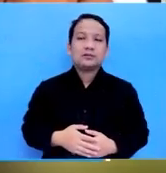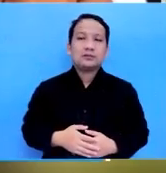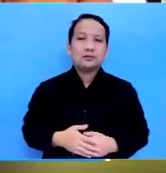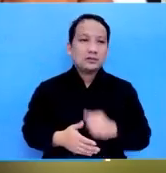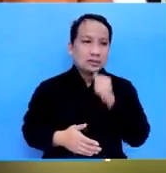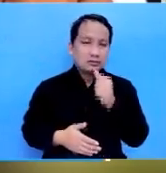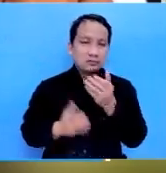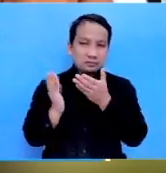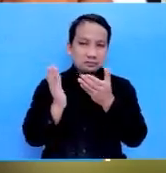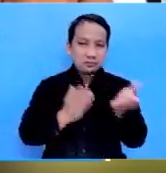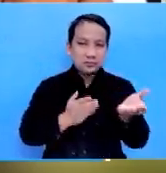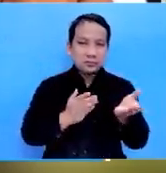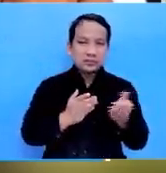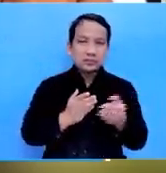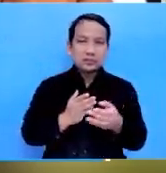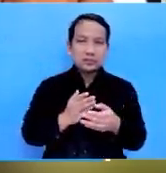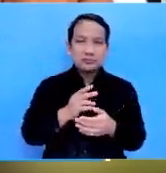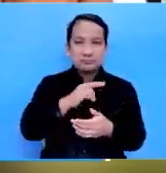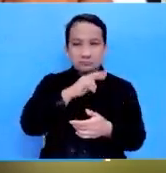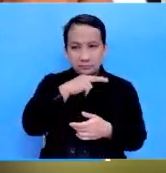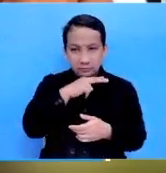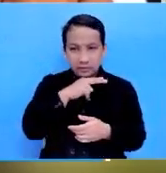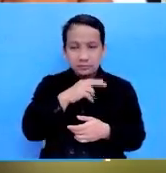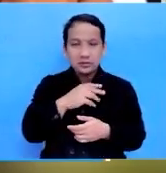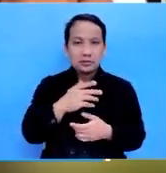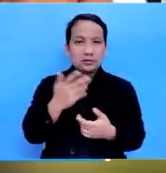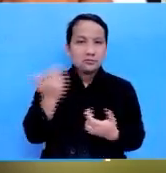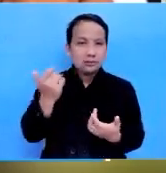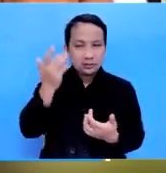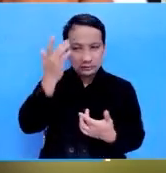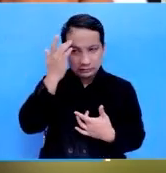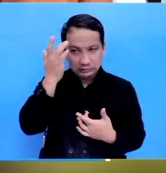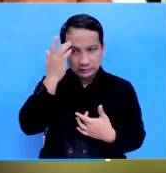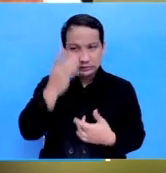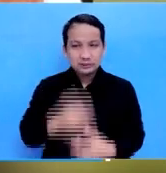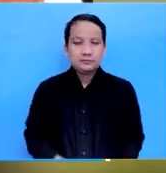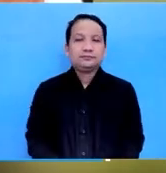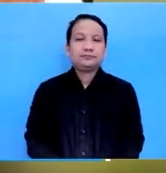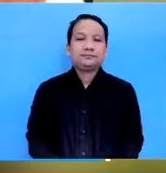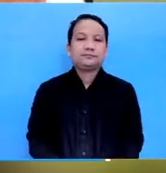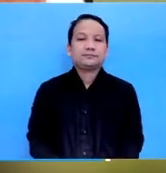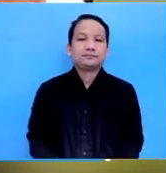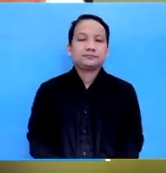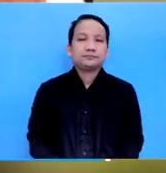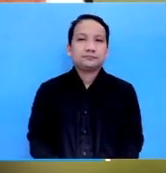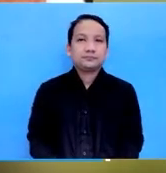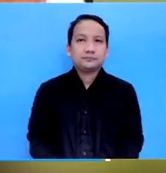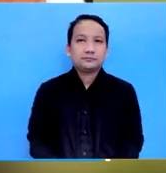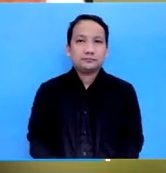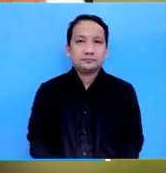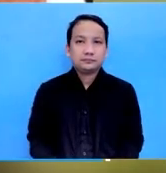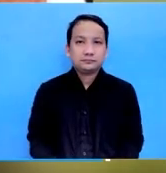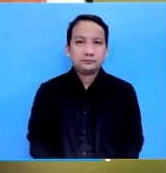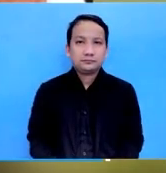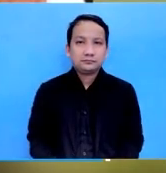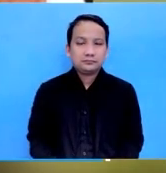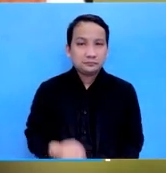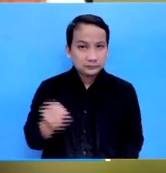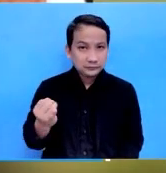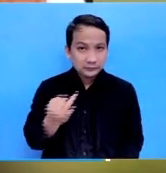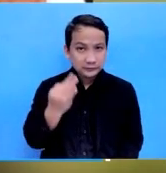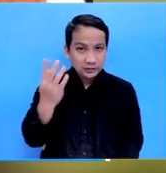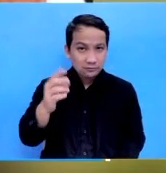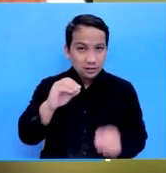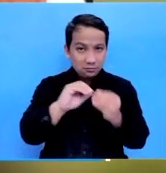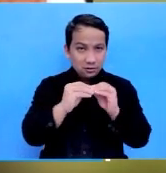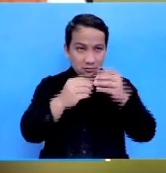madalhan ng virus itong mga seniors and may comorbidities. Okay, Professor, ito pong mga numero nakikita natin ay hindi pa po